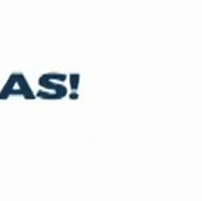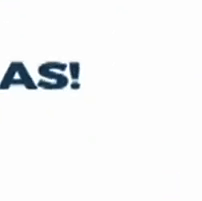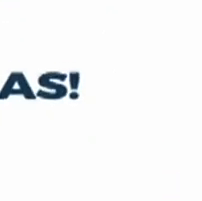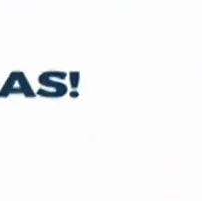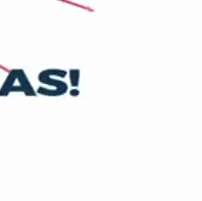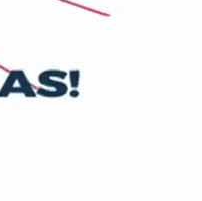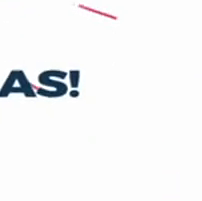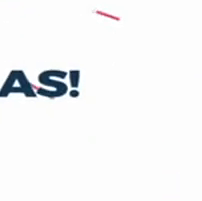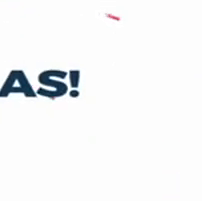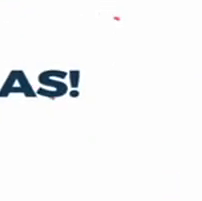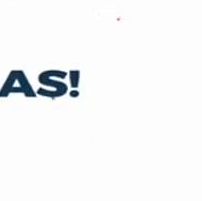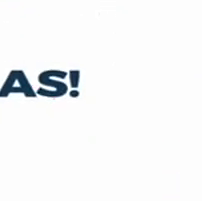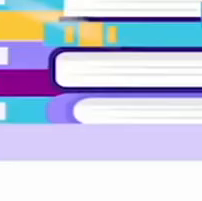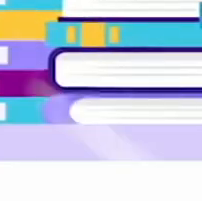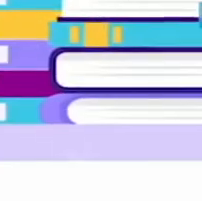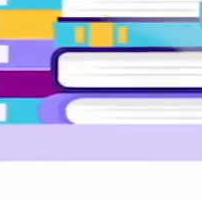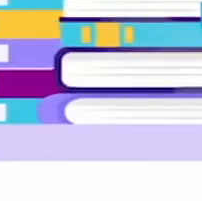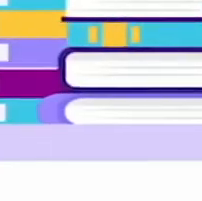Didik TV KPM.